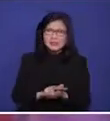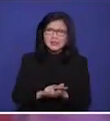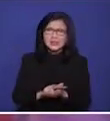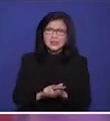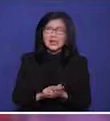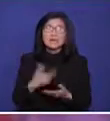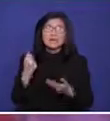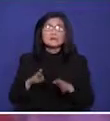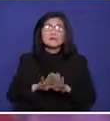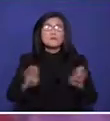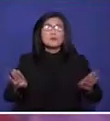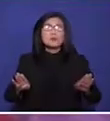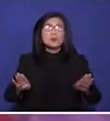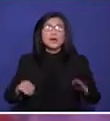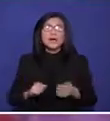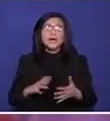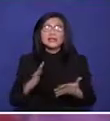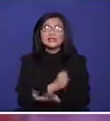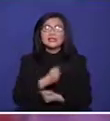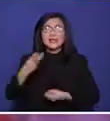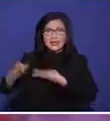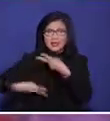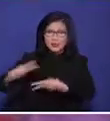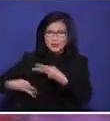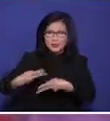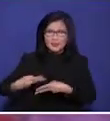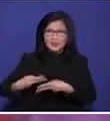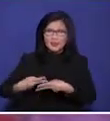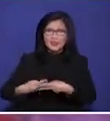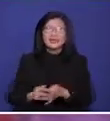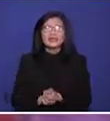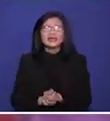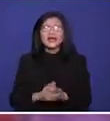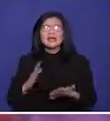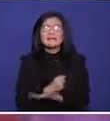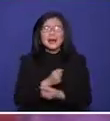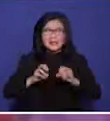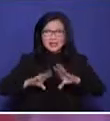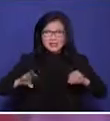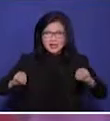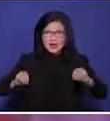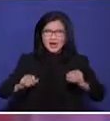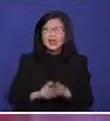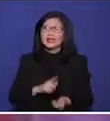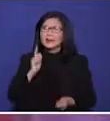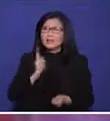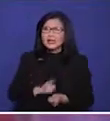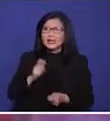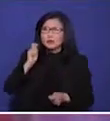bisa membuka peluang ekonomi, menciptakan lapangan kerja. Juga kita pastikan hukum